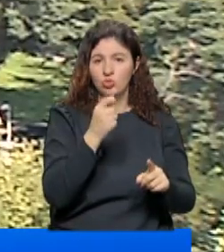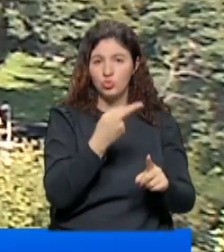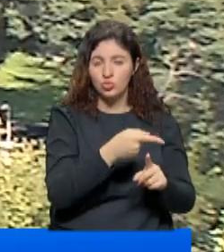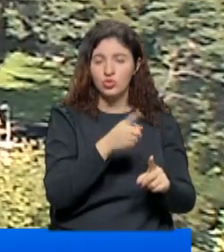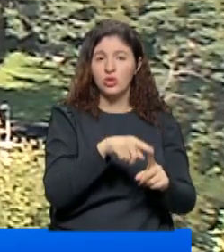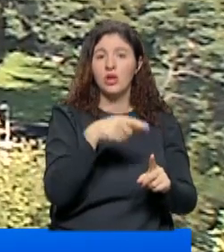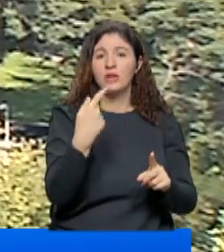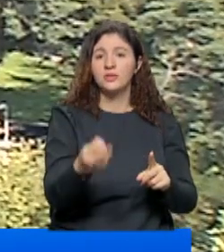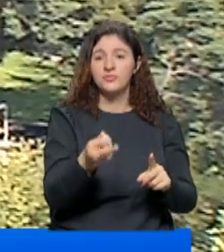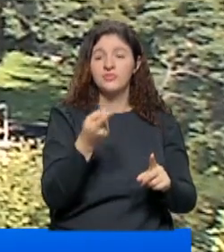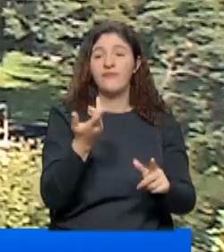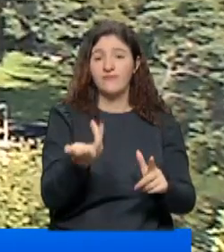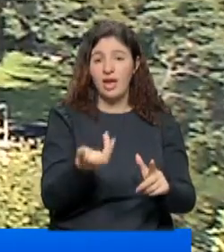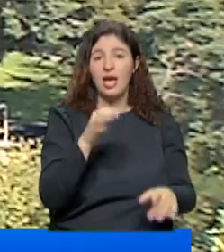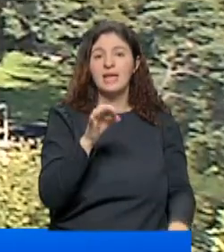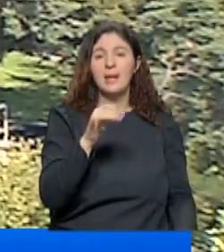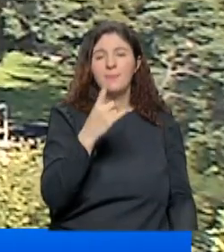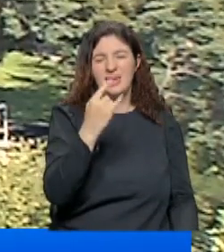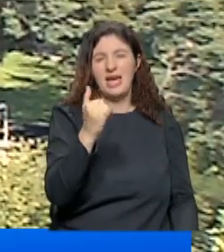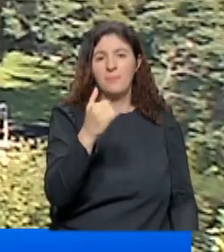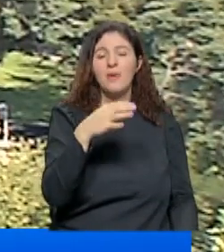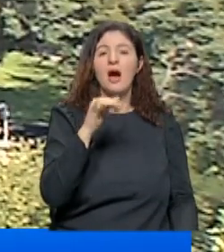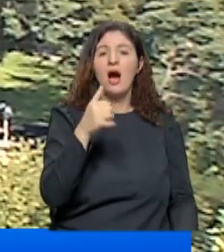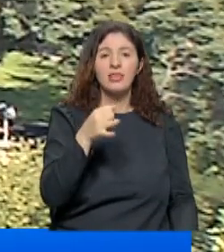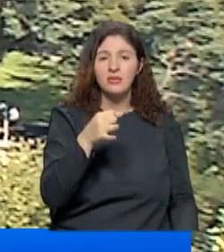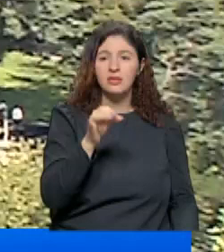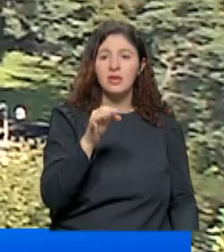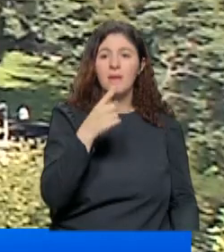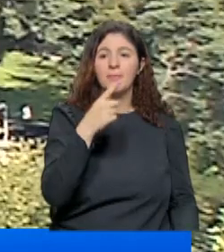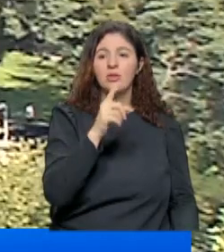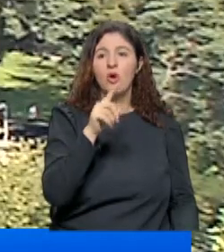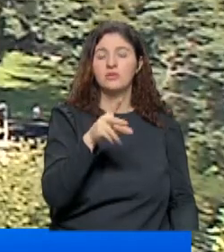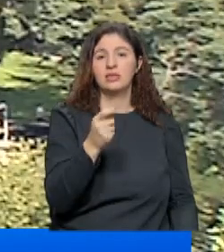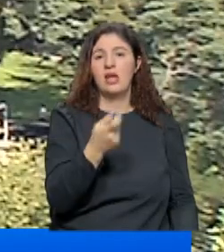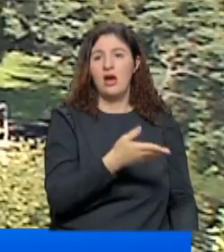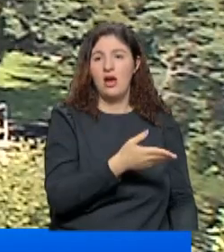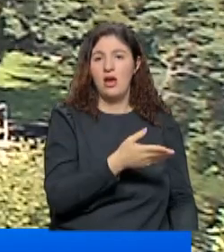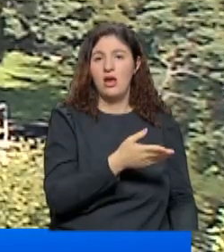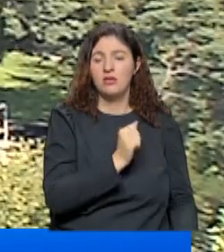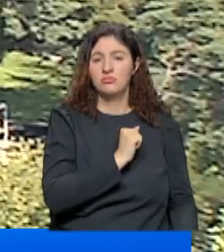kuruş seviyesinde. Ve gram altında 1018 lira.